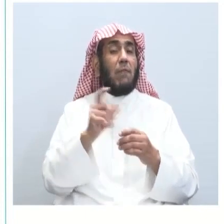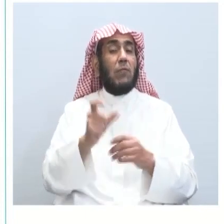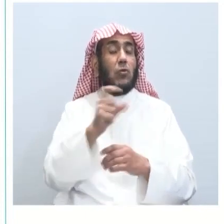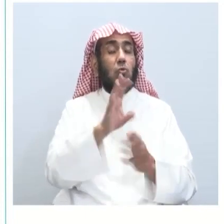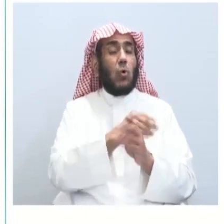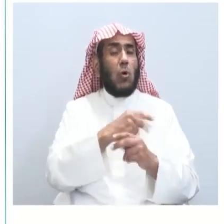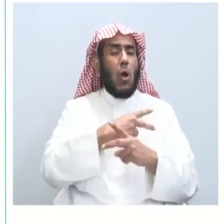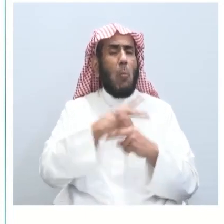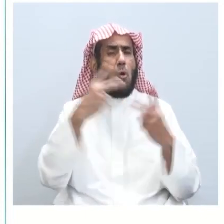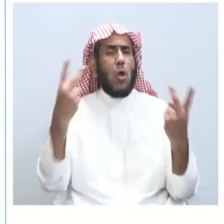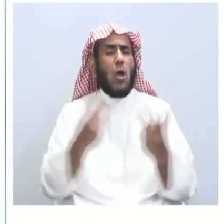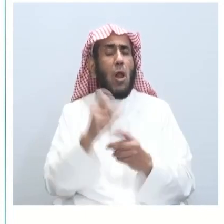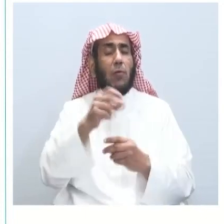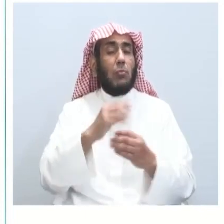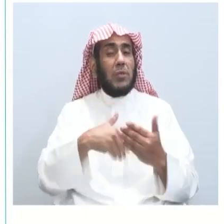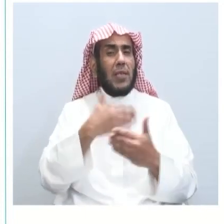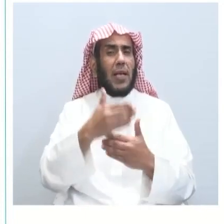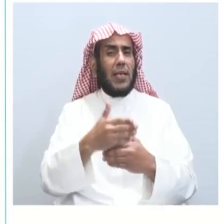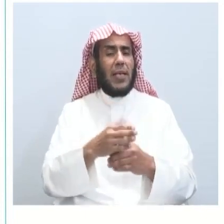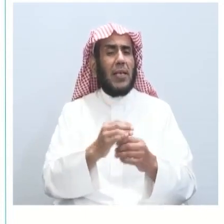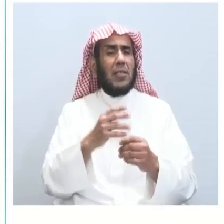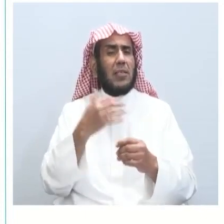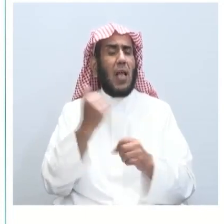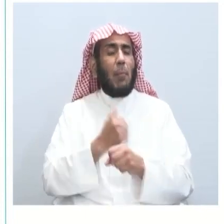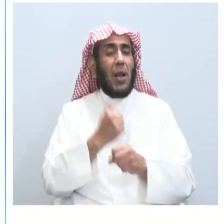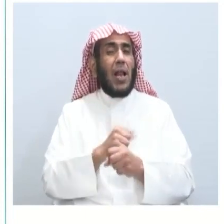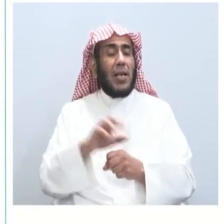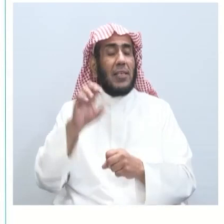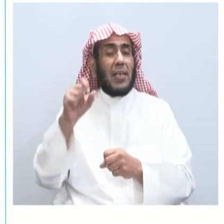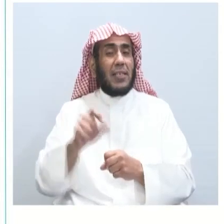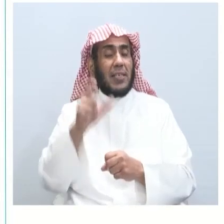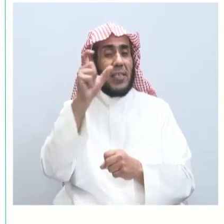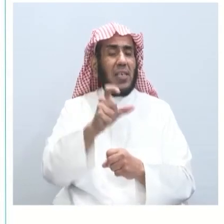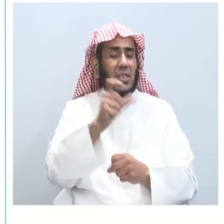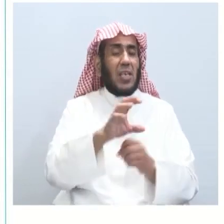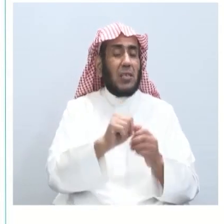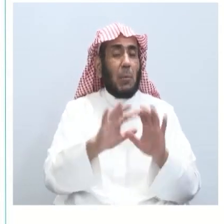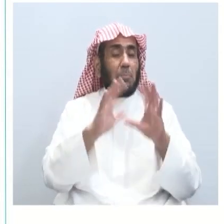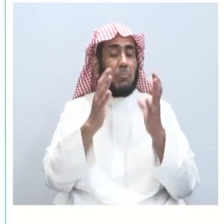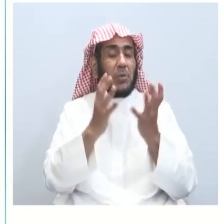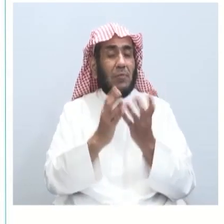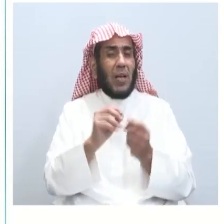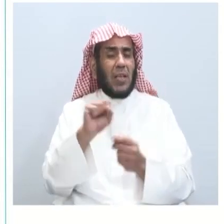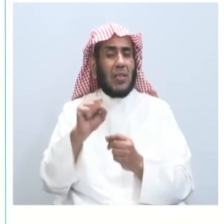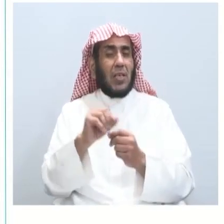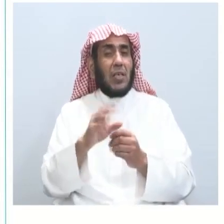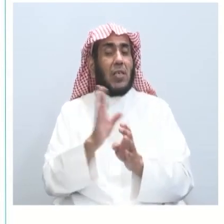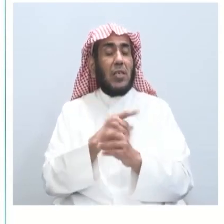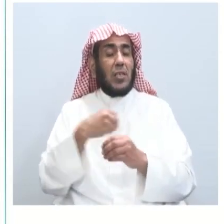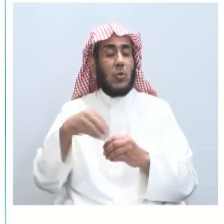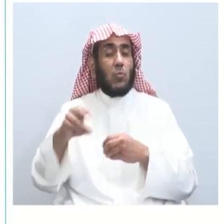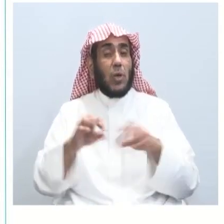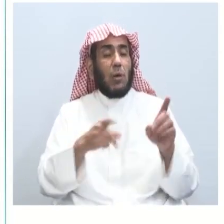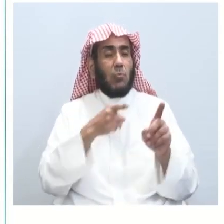او جميع الافراد وبالتالي هي تلجا الى تخصيص اشخاص معينه بصفات معينه لتسويق المنتجات